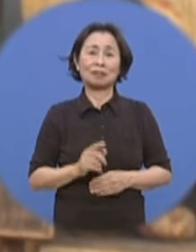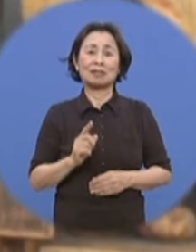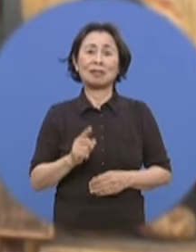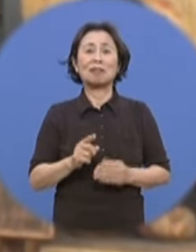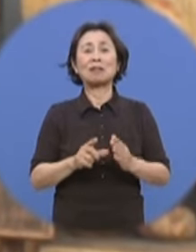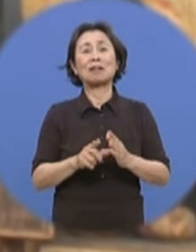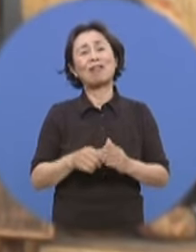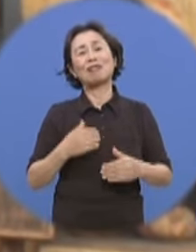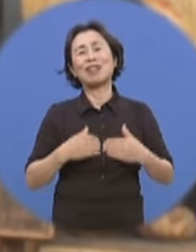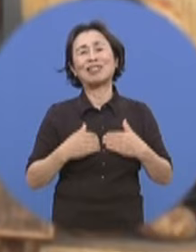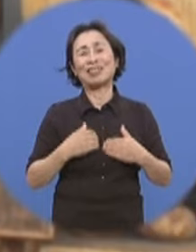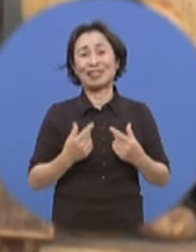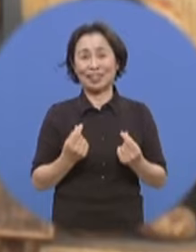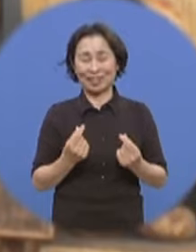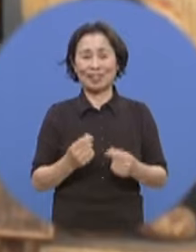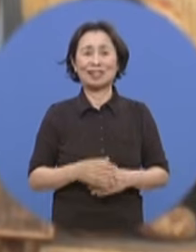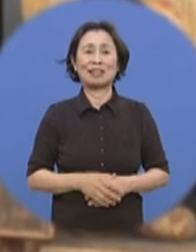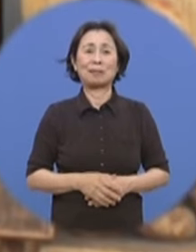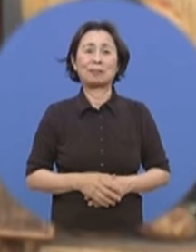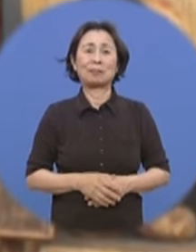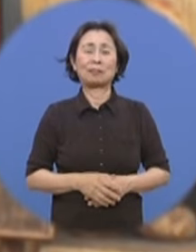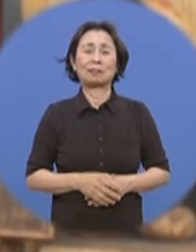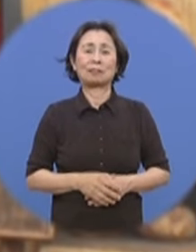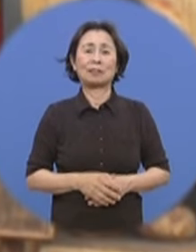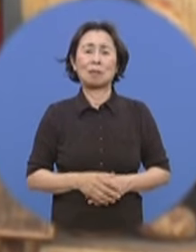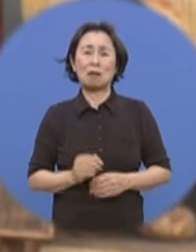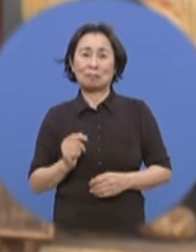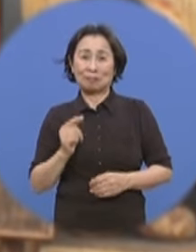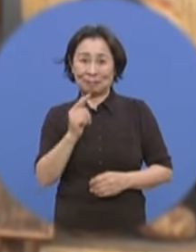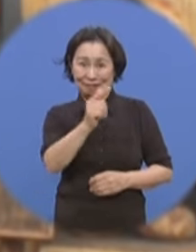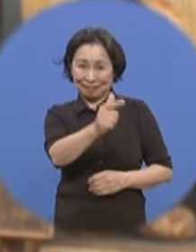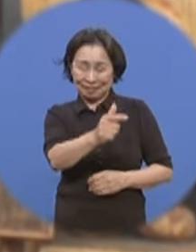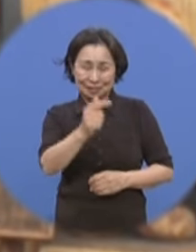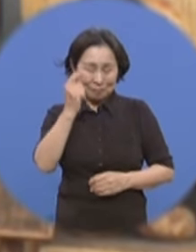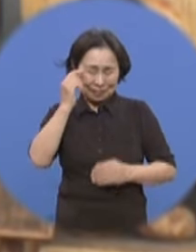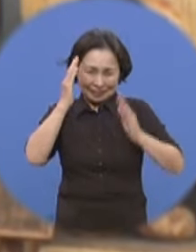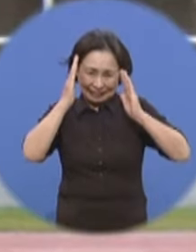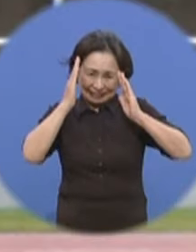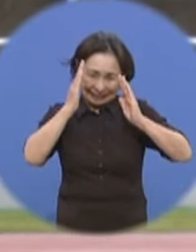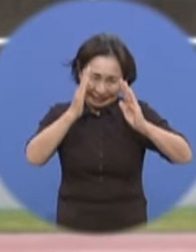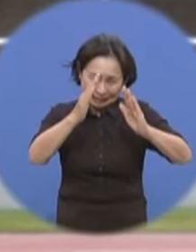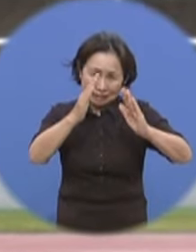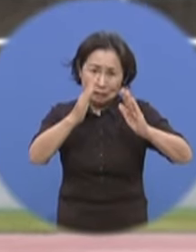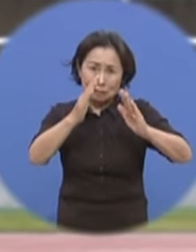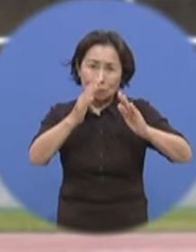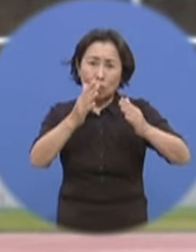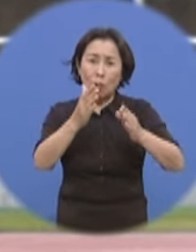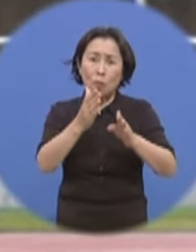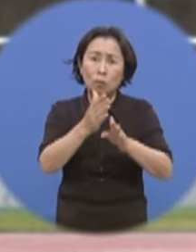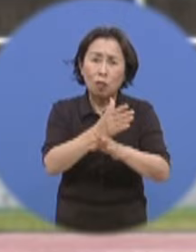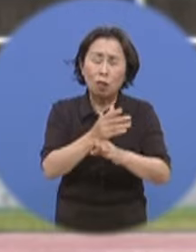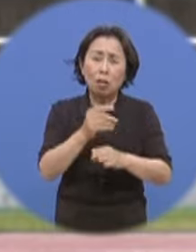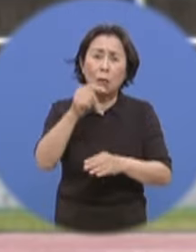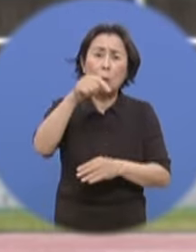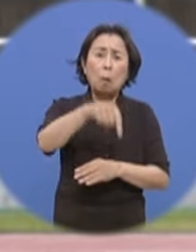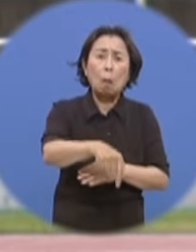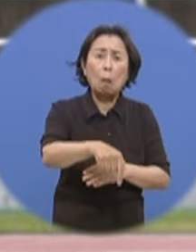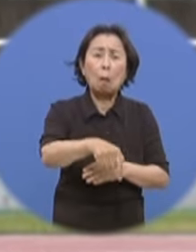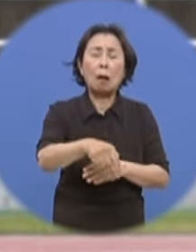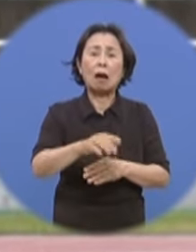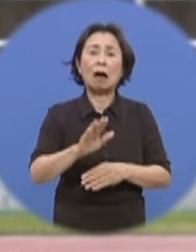やっぱ嬉しいですねまでも距離を出そうと思って力を入れとこうぶれて全然飛んでいかん